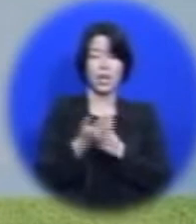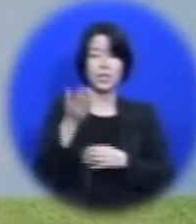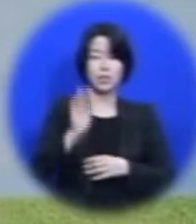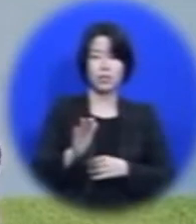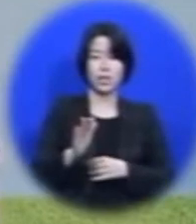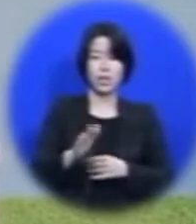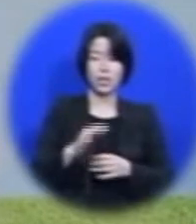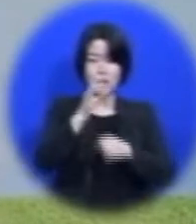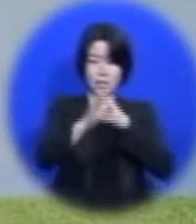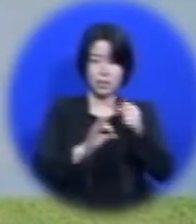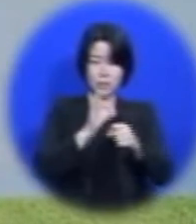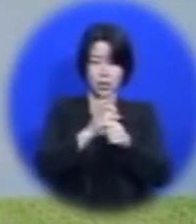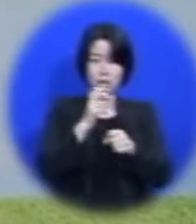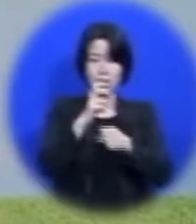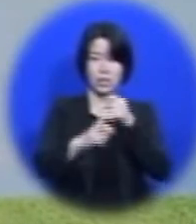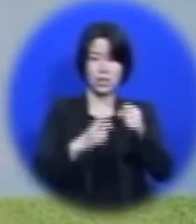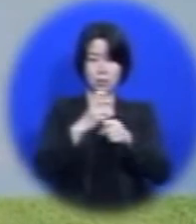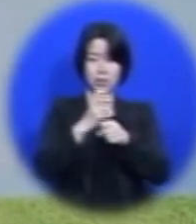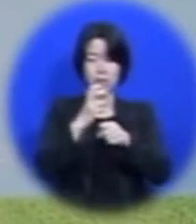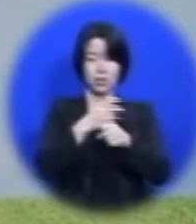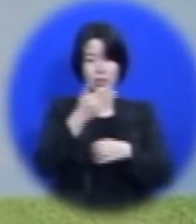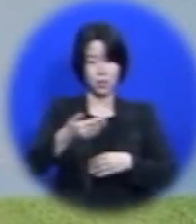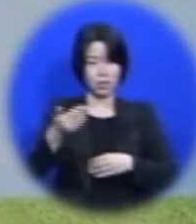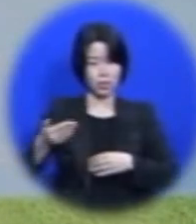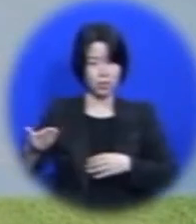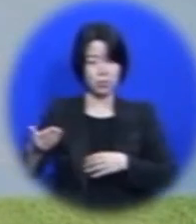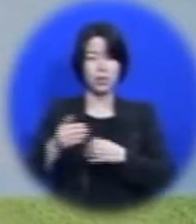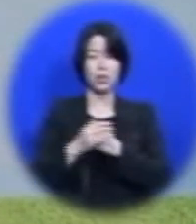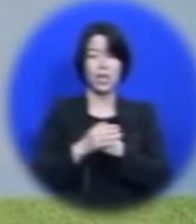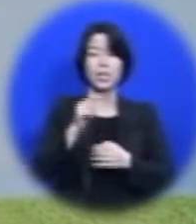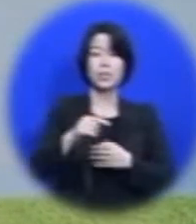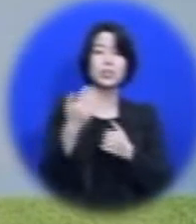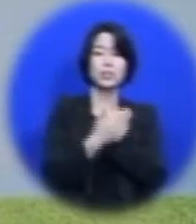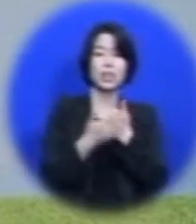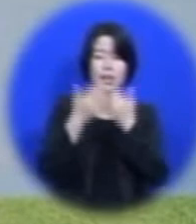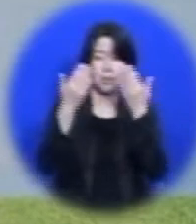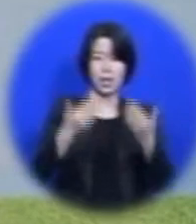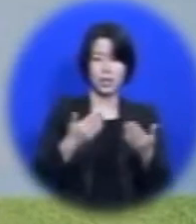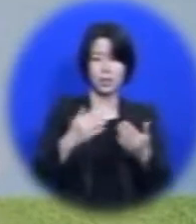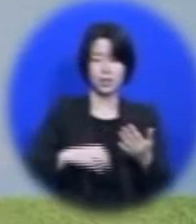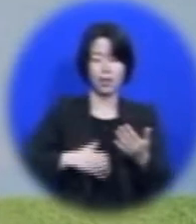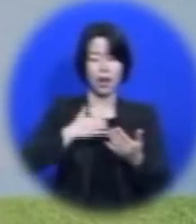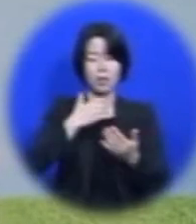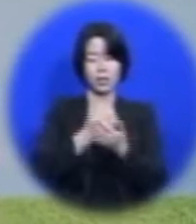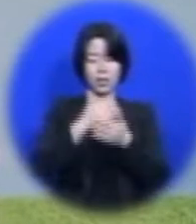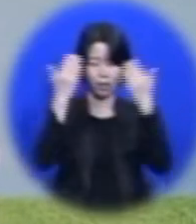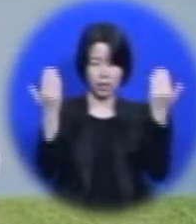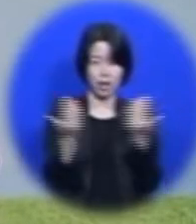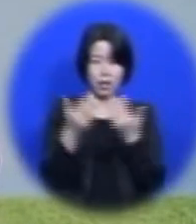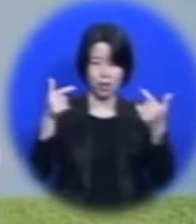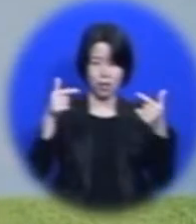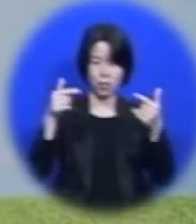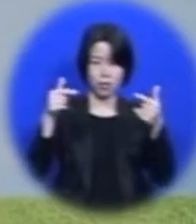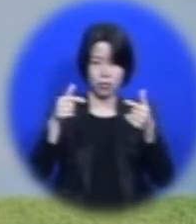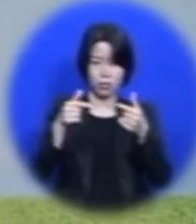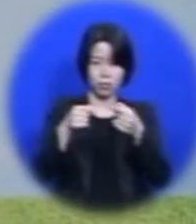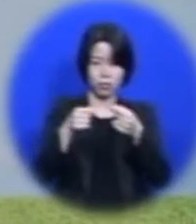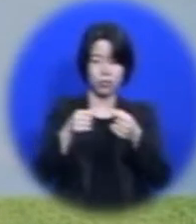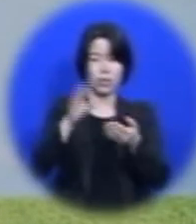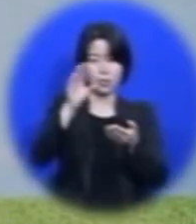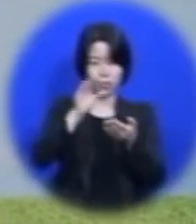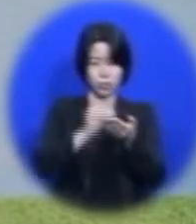그런데 10년이 지나고 20년이 지나고 나면 그 은혜 받은 감격이 다 식어져 버리고 어째 그렇게